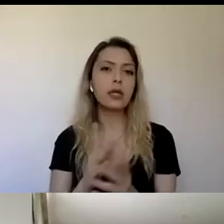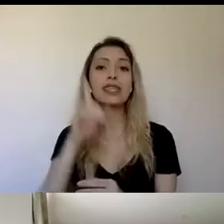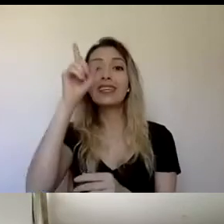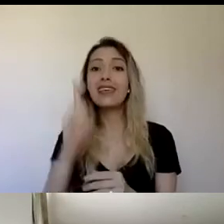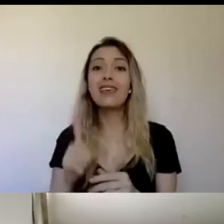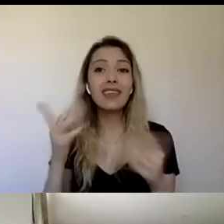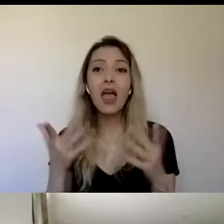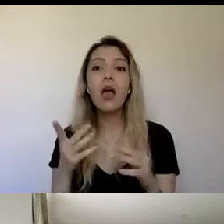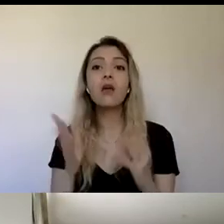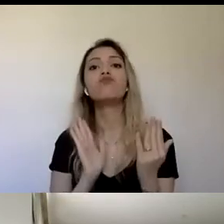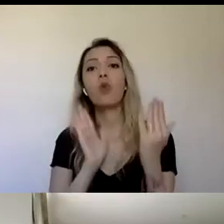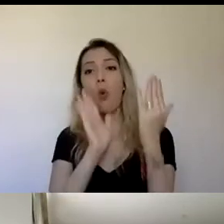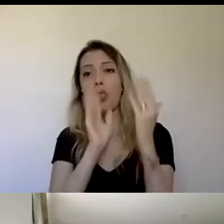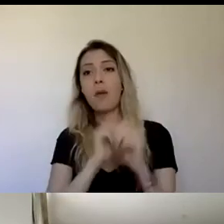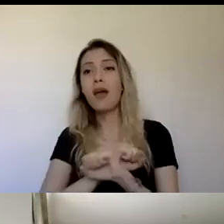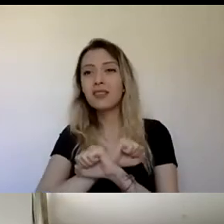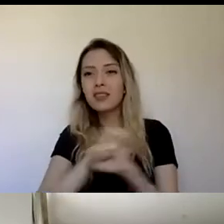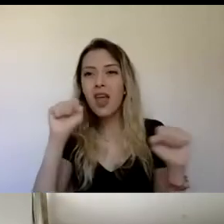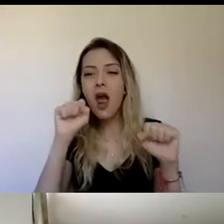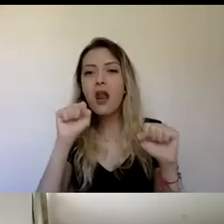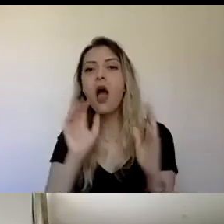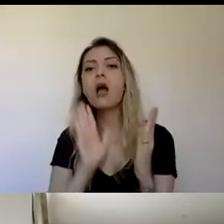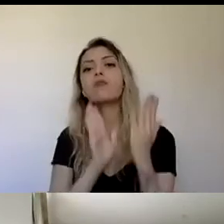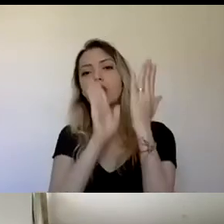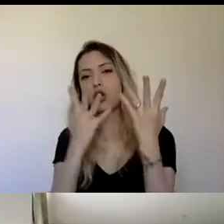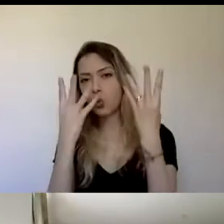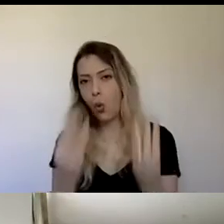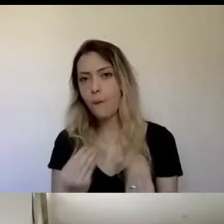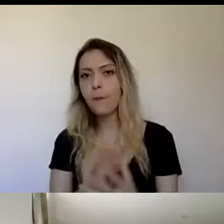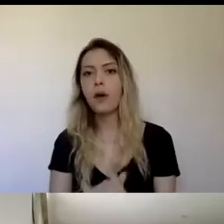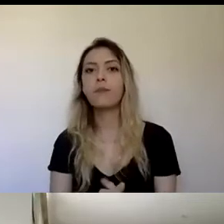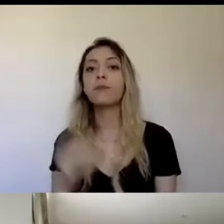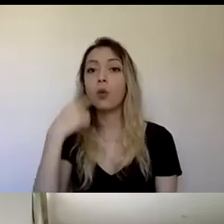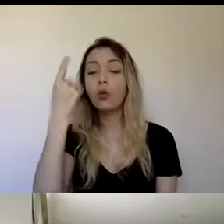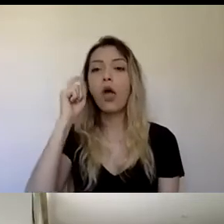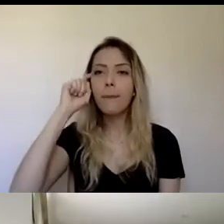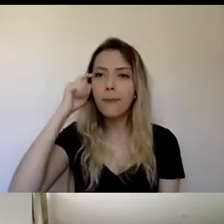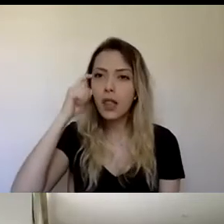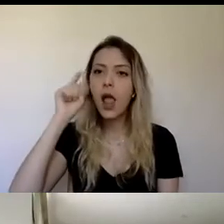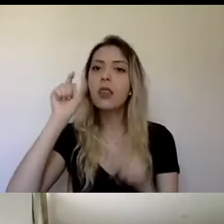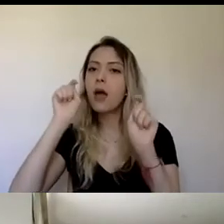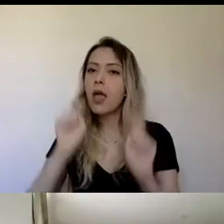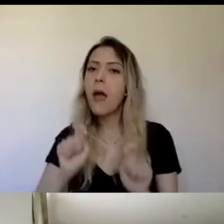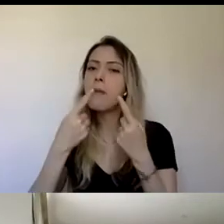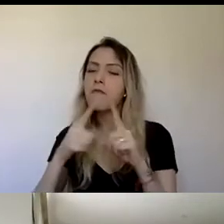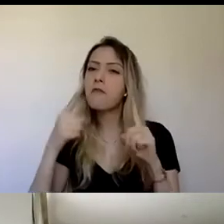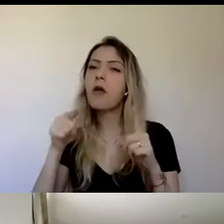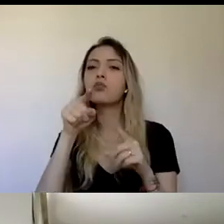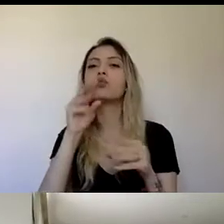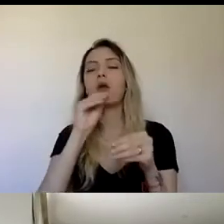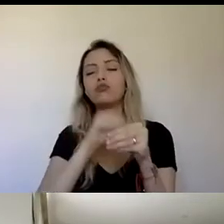önleme. İnsan hakları ihlali olmadan önleme. Bu yüzden de bilgilendirme vesaire gibi konular burada işin içine